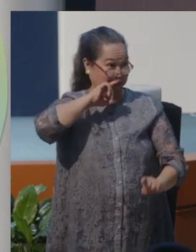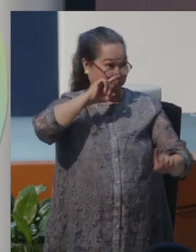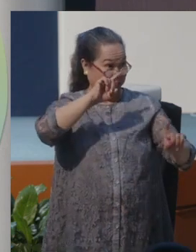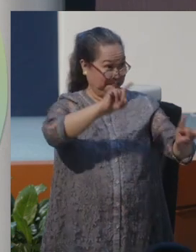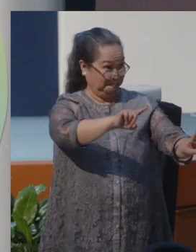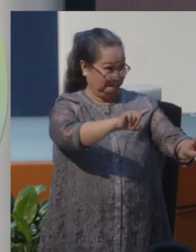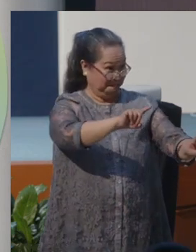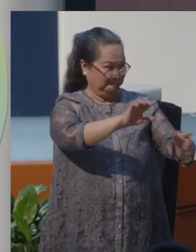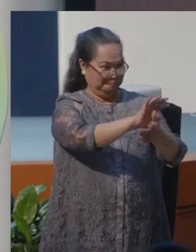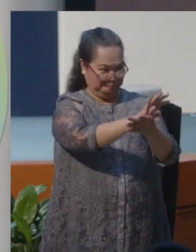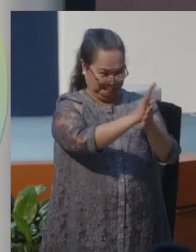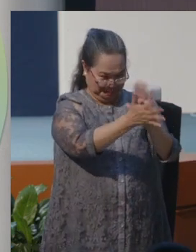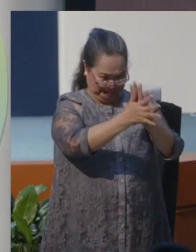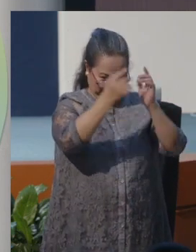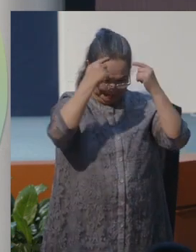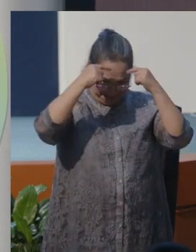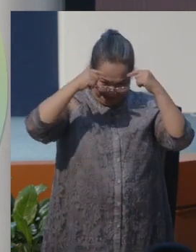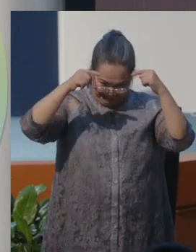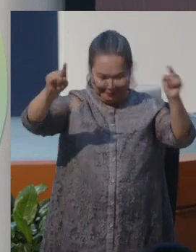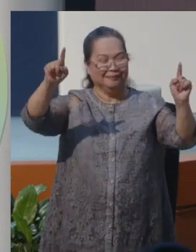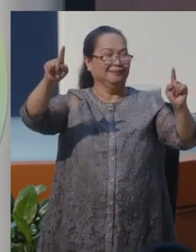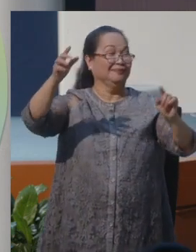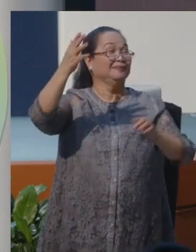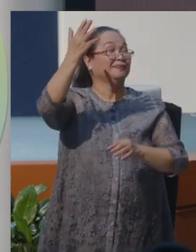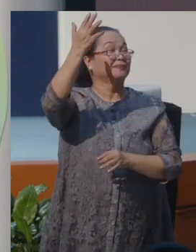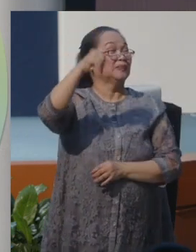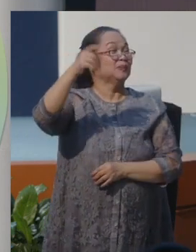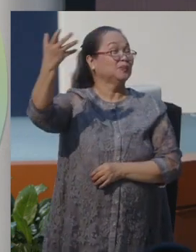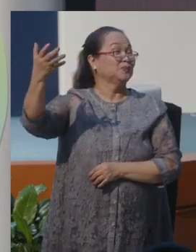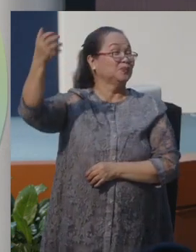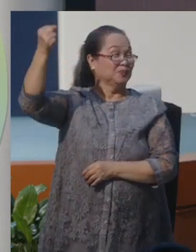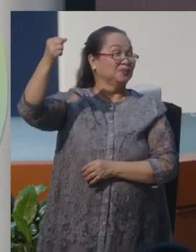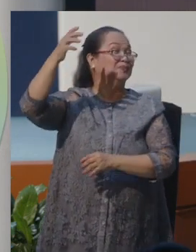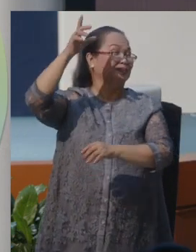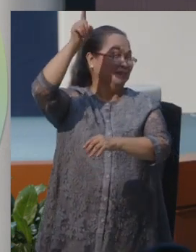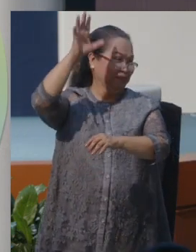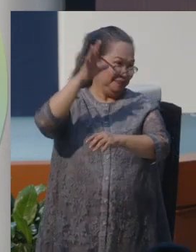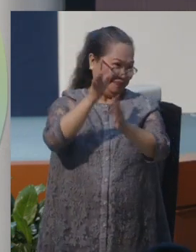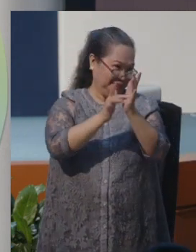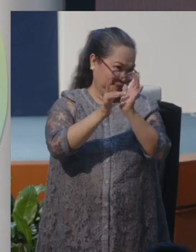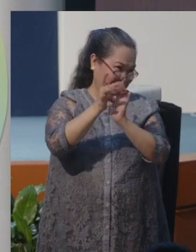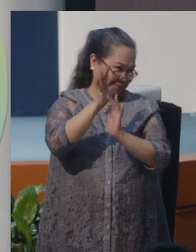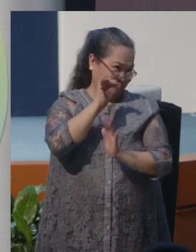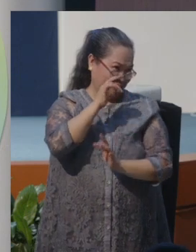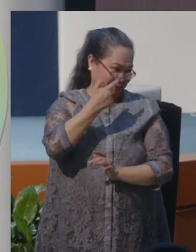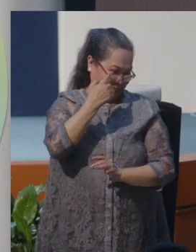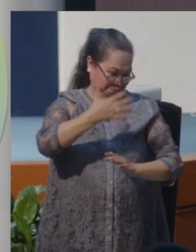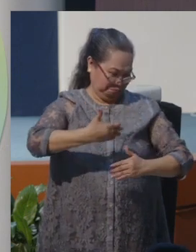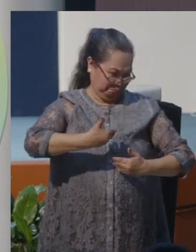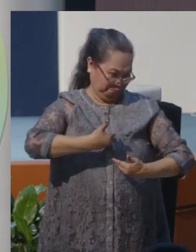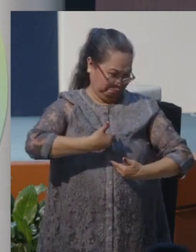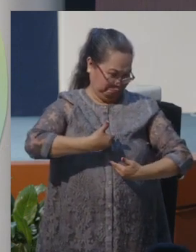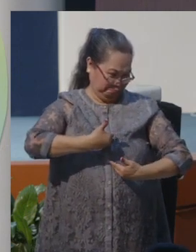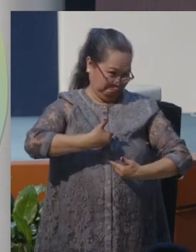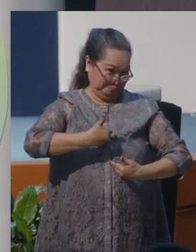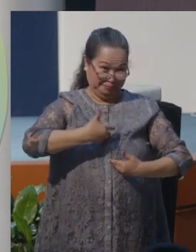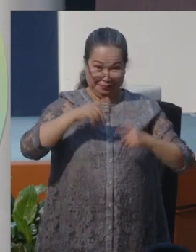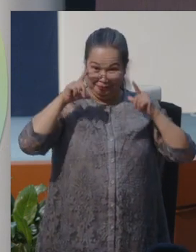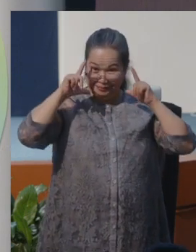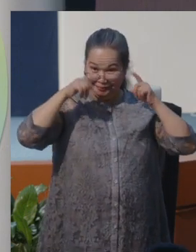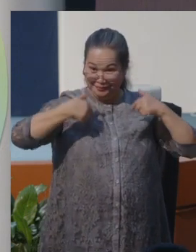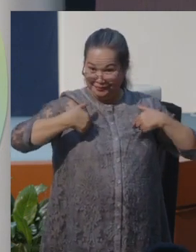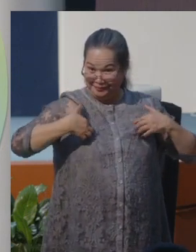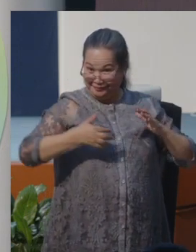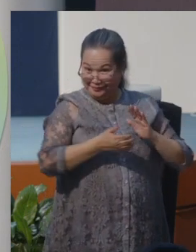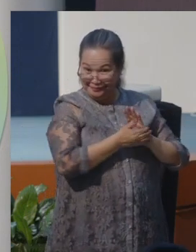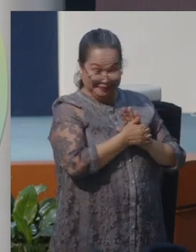ay naging matagumpay lamang dahil sa Kanya. Hindi dahil sa kanilang galing, kundi dahil